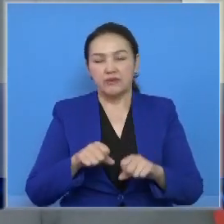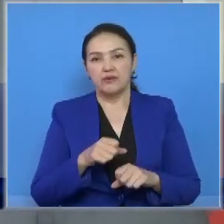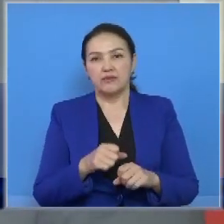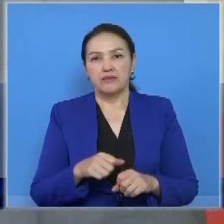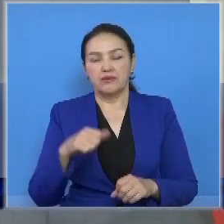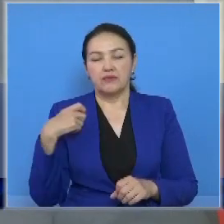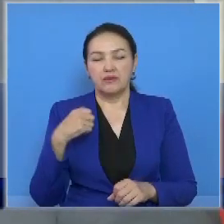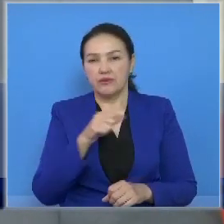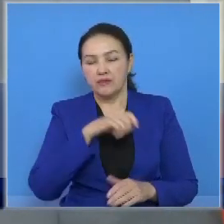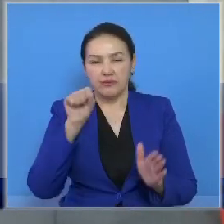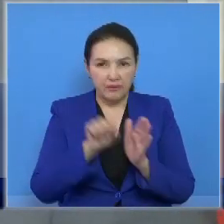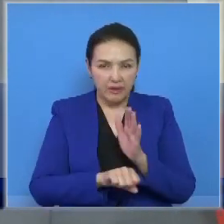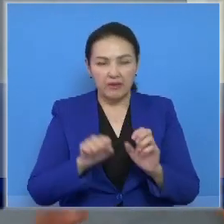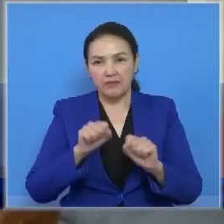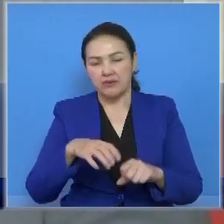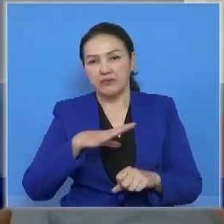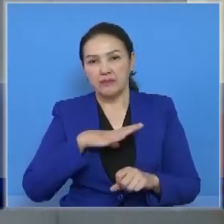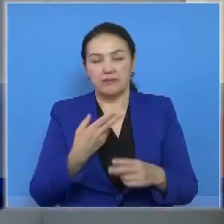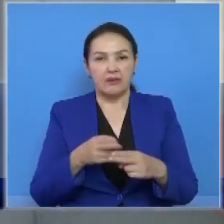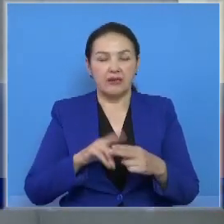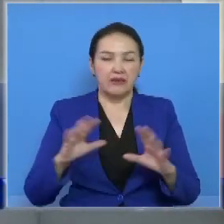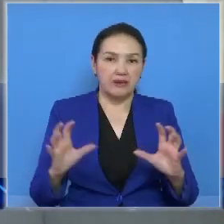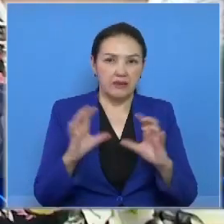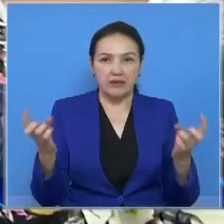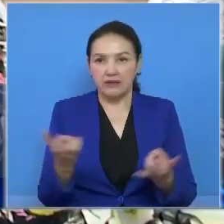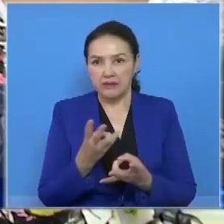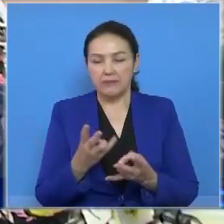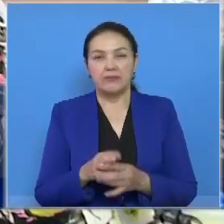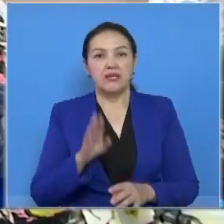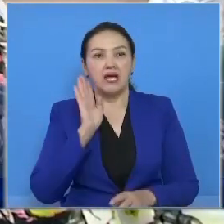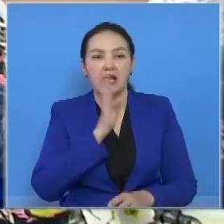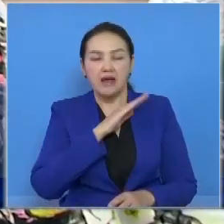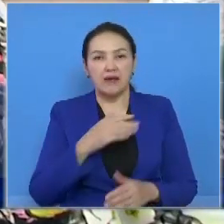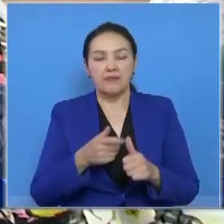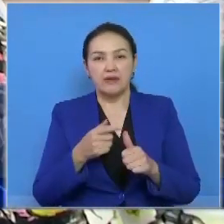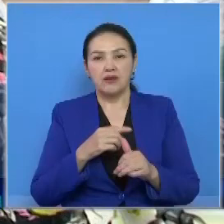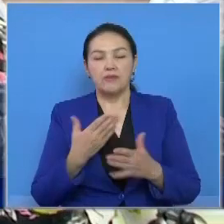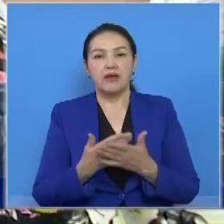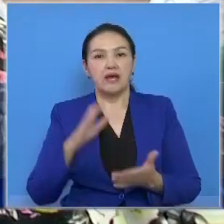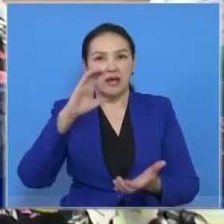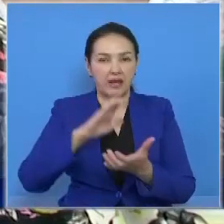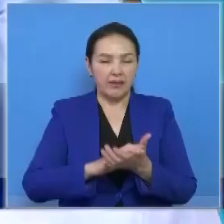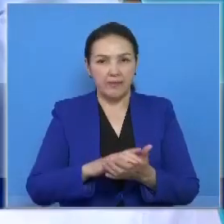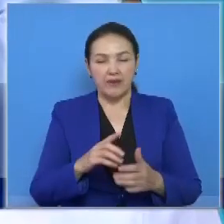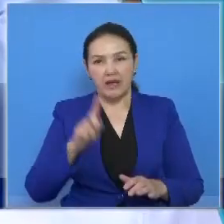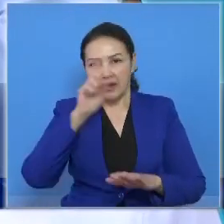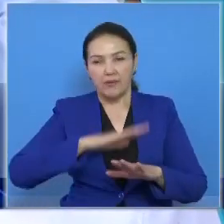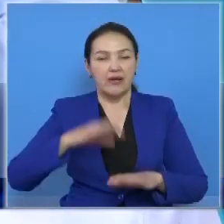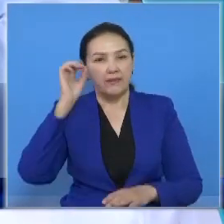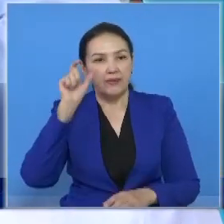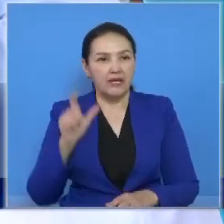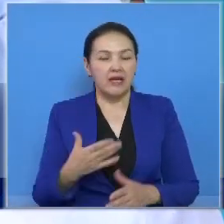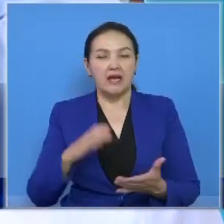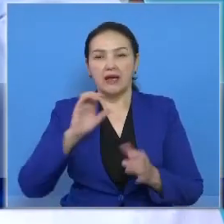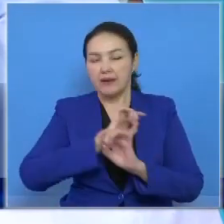Біз өзі кішкентай ғана қазақпыз ғой, бары жоғы. Соны неге сақтап қалмасқа? Анна ханымның есімі көпке етене таныс. Елдегі алғашқы білікті психолог